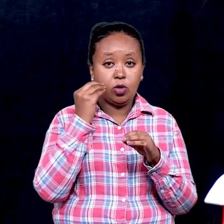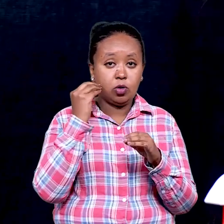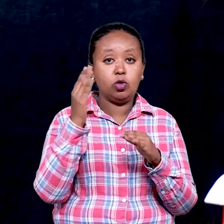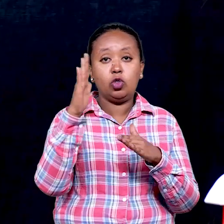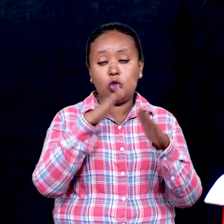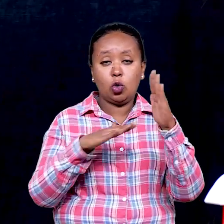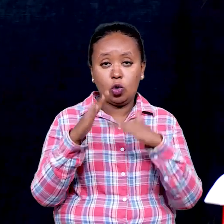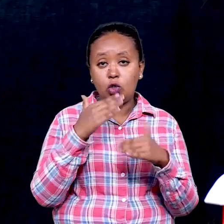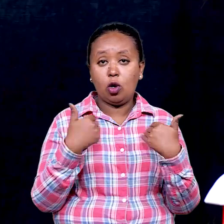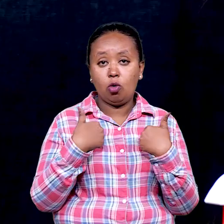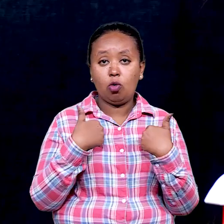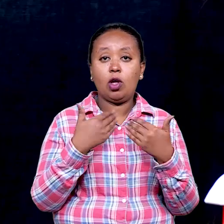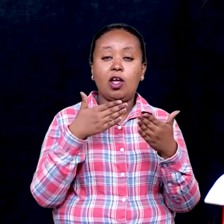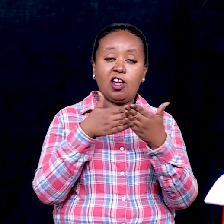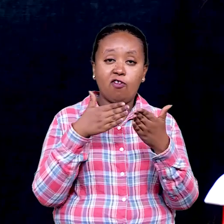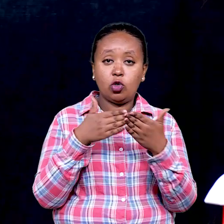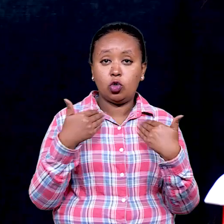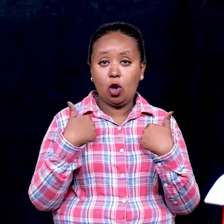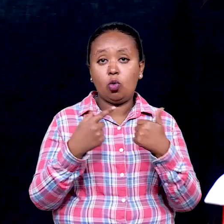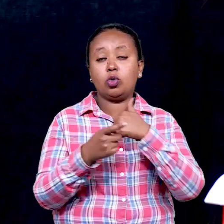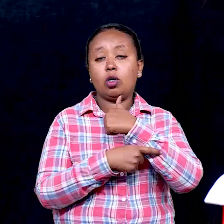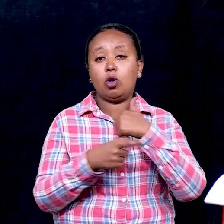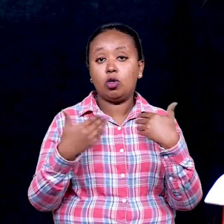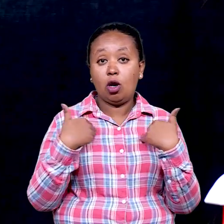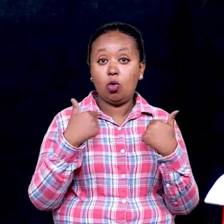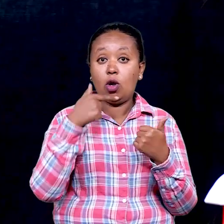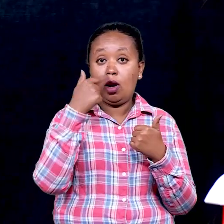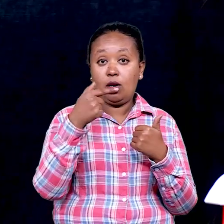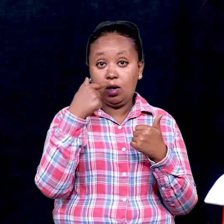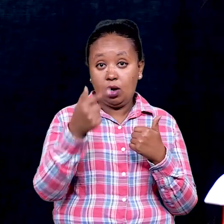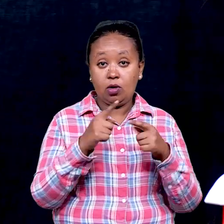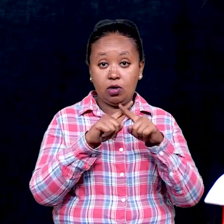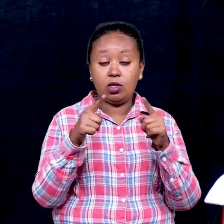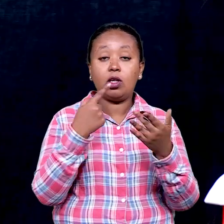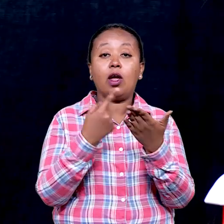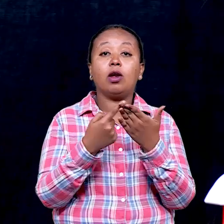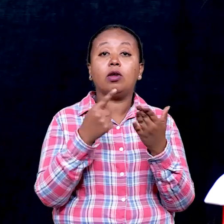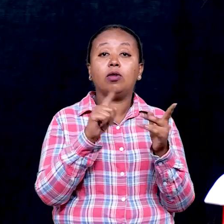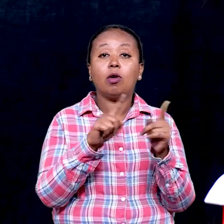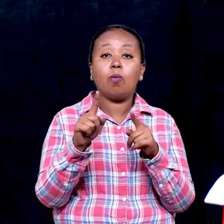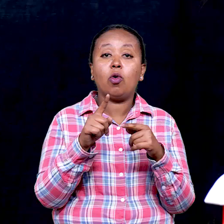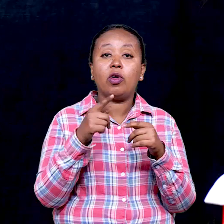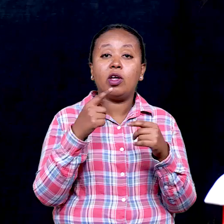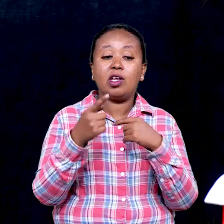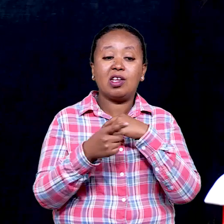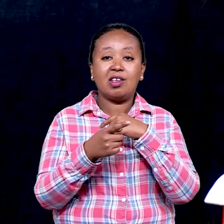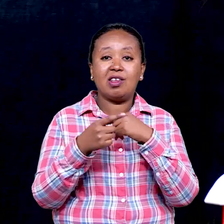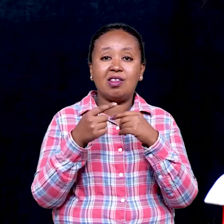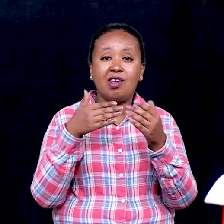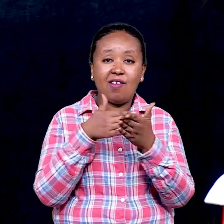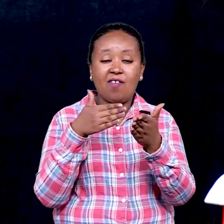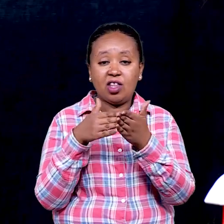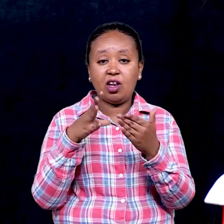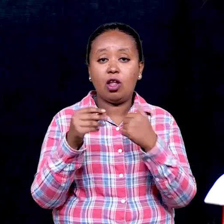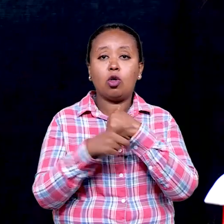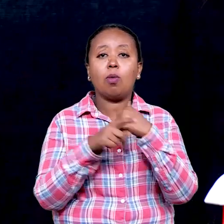ችግሮች እነዚህ እንቅፋቶች እነዚህ ተግዳሮቶች አሉብን እያልን እንናገራለን። ግን ታዲያ ያንን እንቅፋትና ተግዳሮት ማን ነው